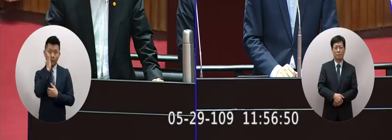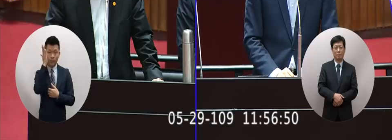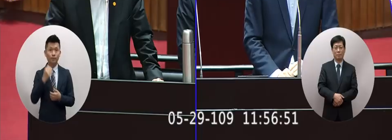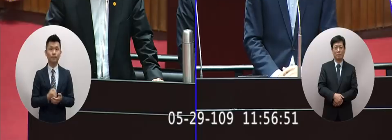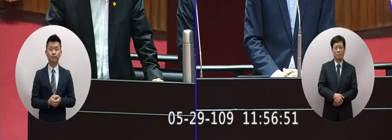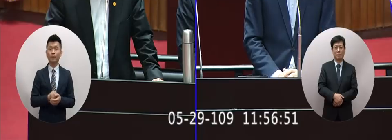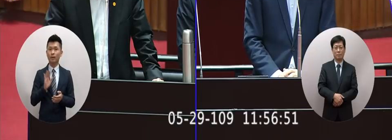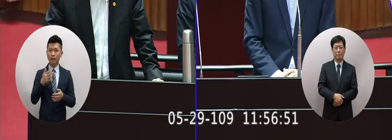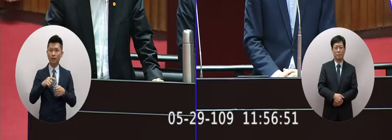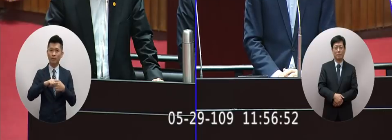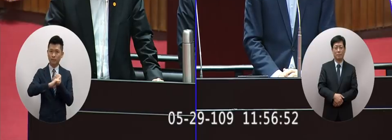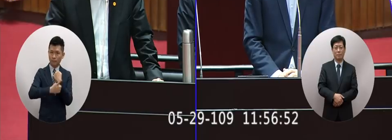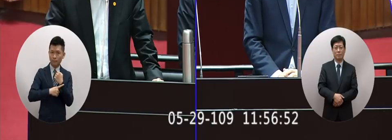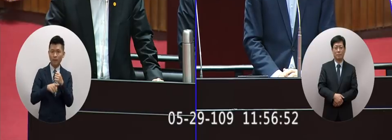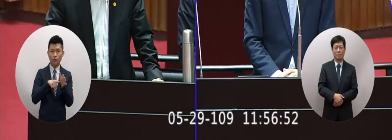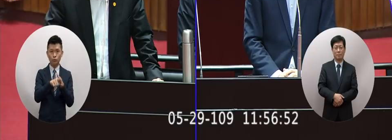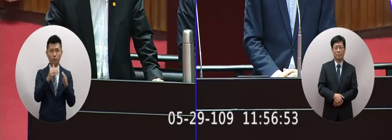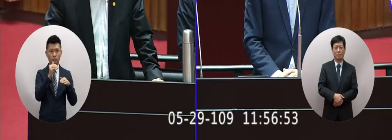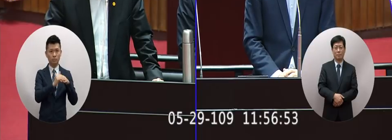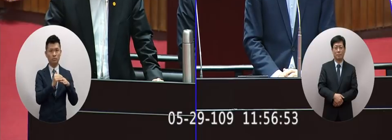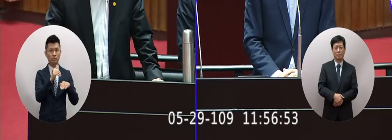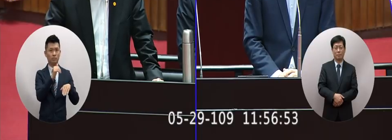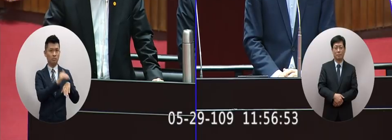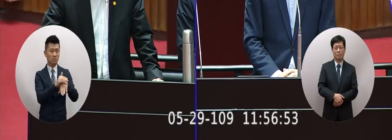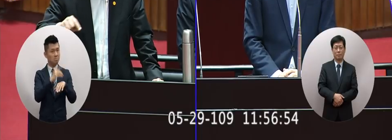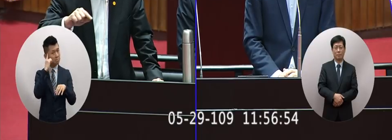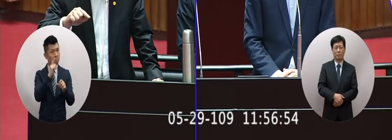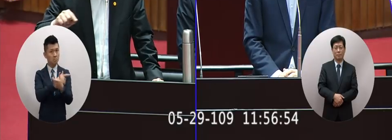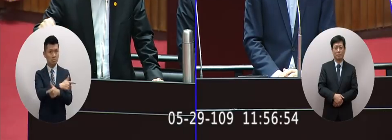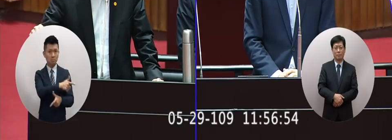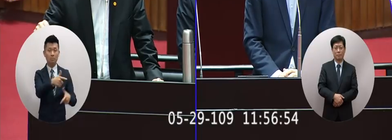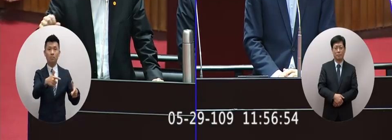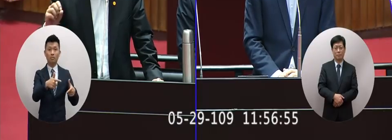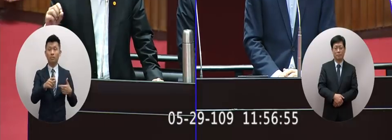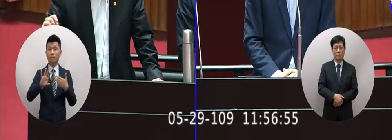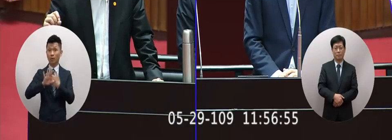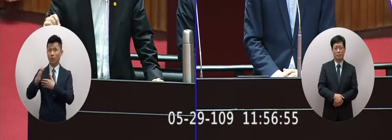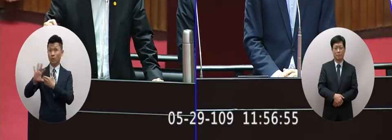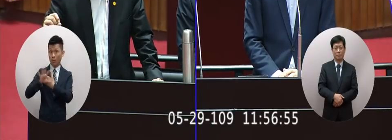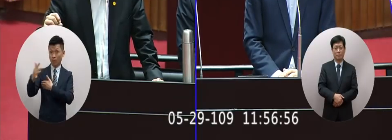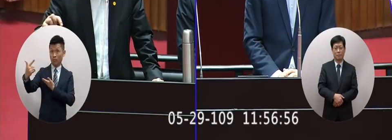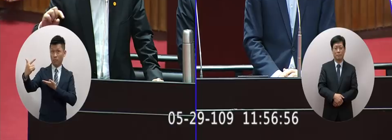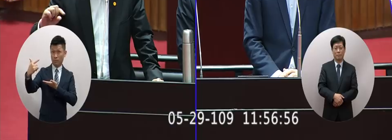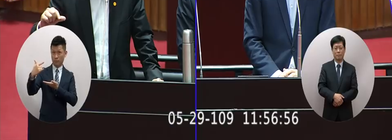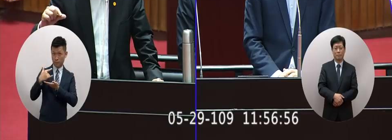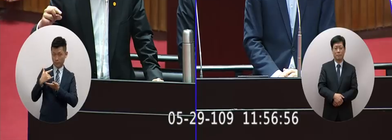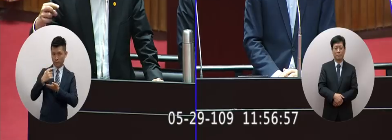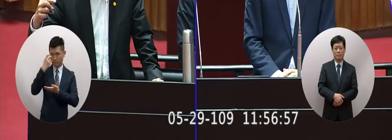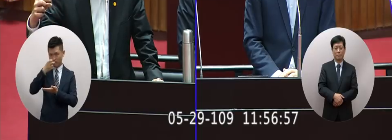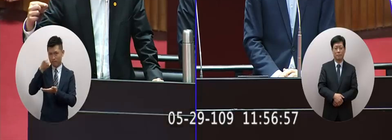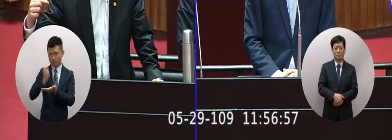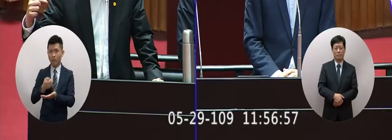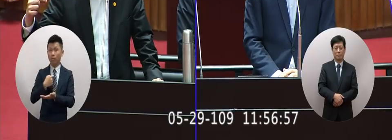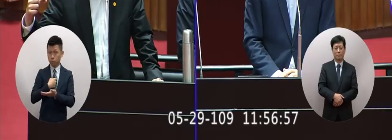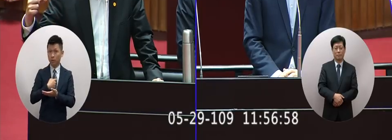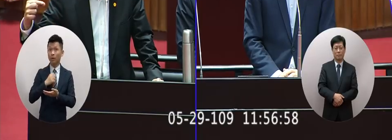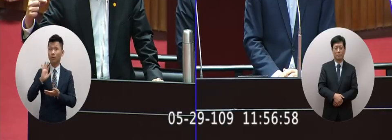专家还在讨论，大家有不同的意见，总是要把边境这条线严管，但是又能